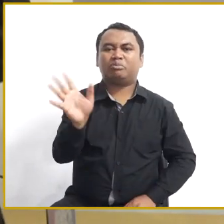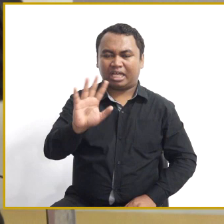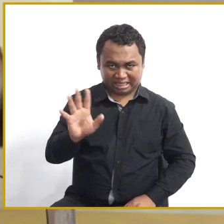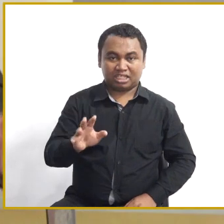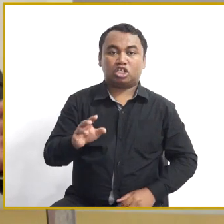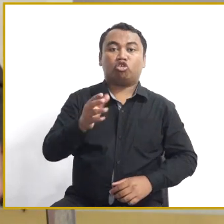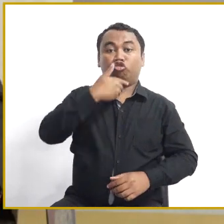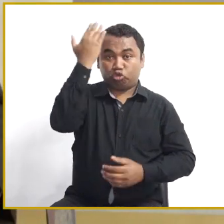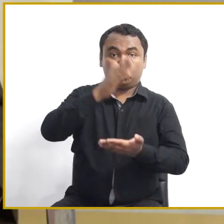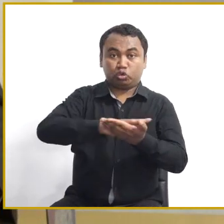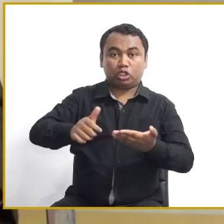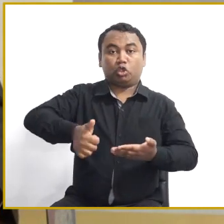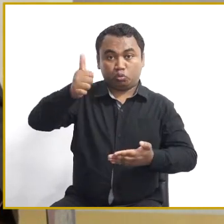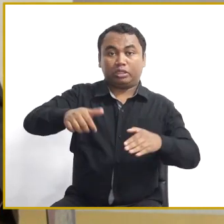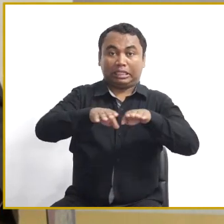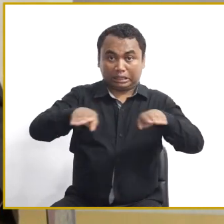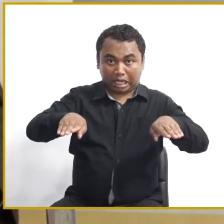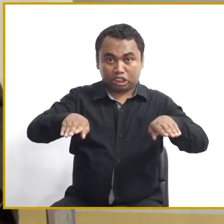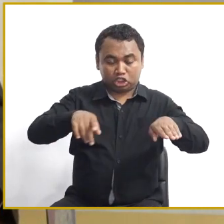ambony, tompon'ny tany, tompon'ny ambany.